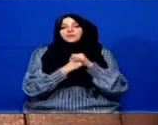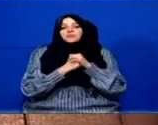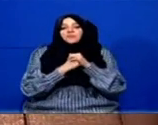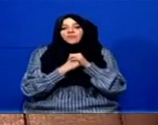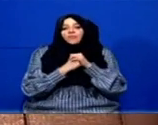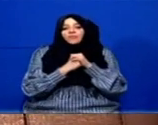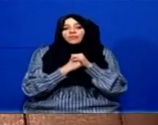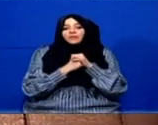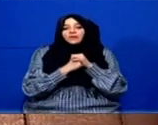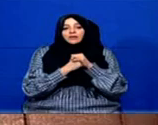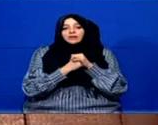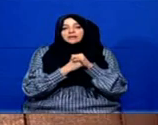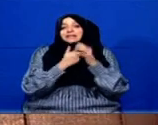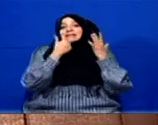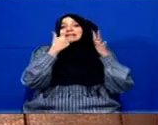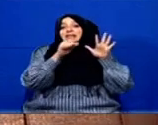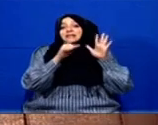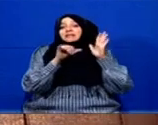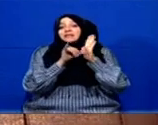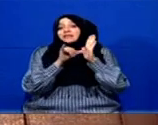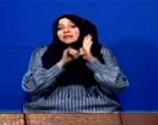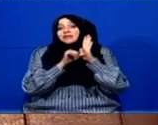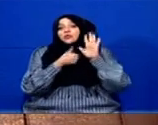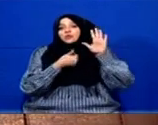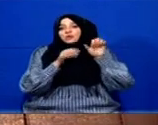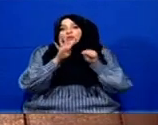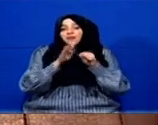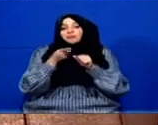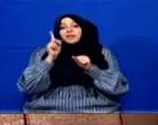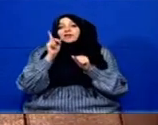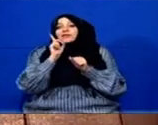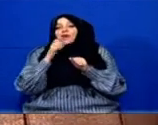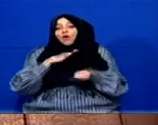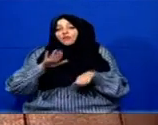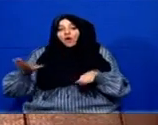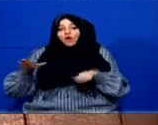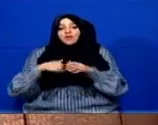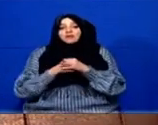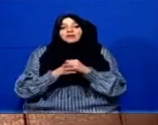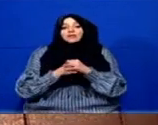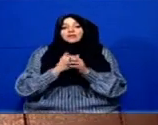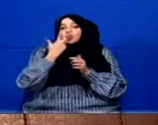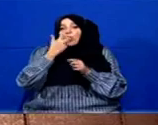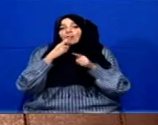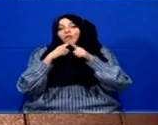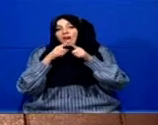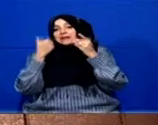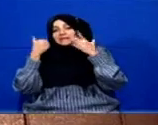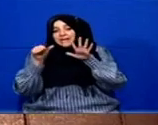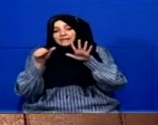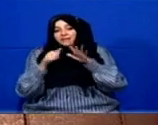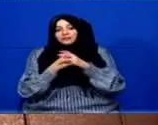من اصل ربع او 60 اما البنات والابناء انضربوا ثلاثه